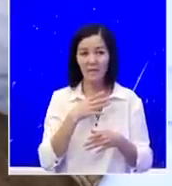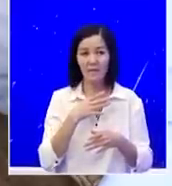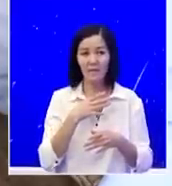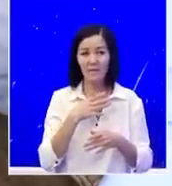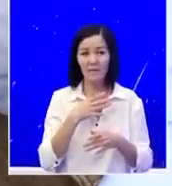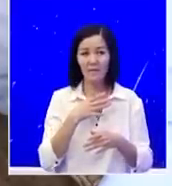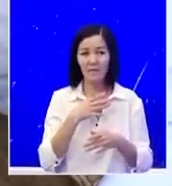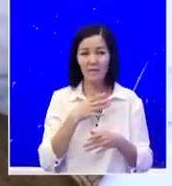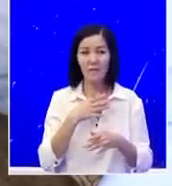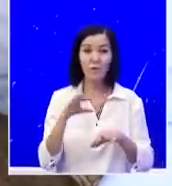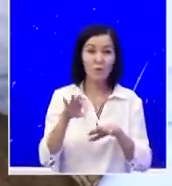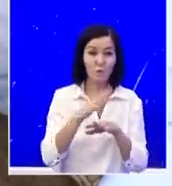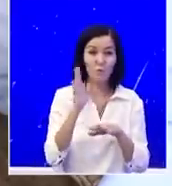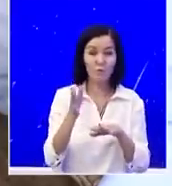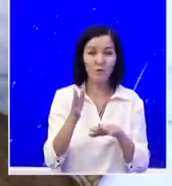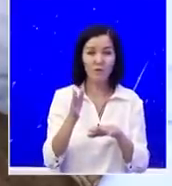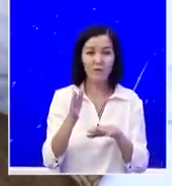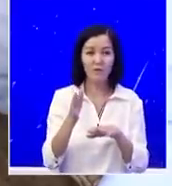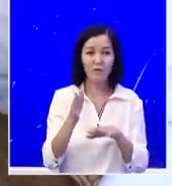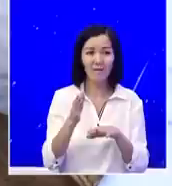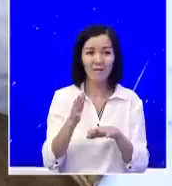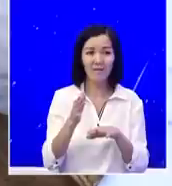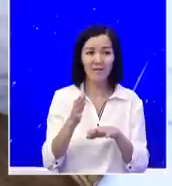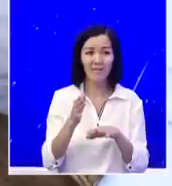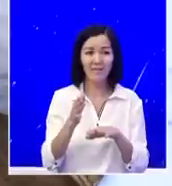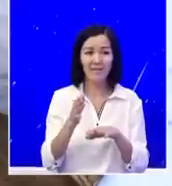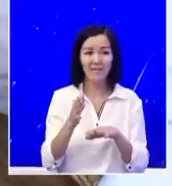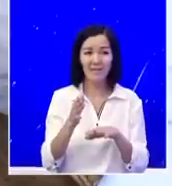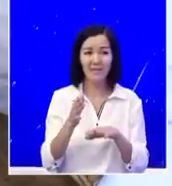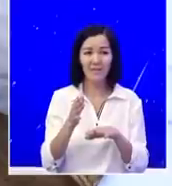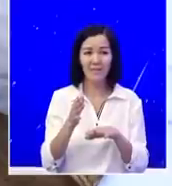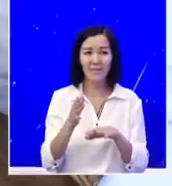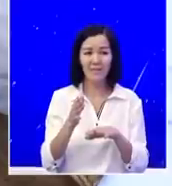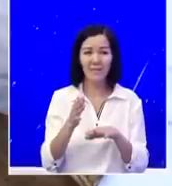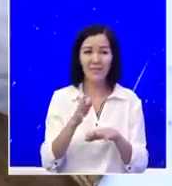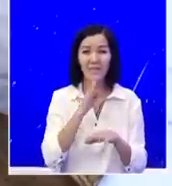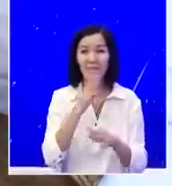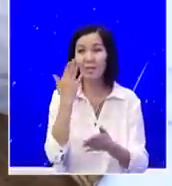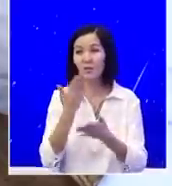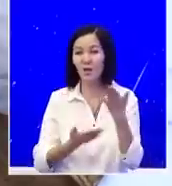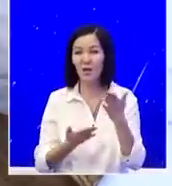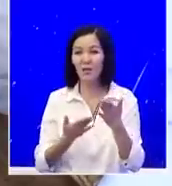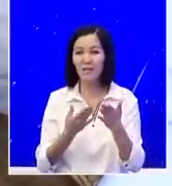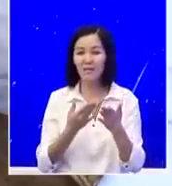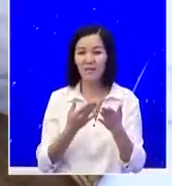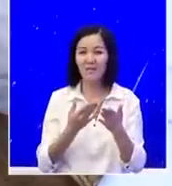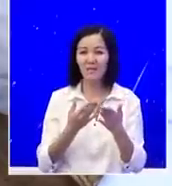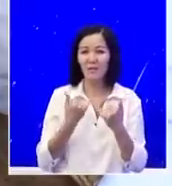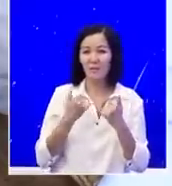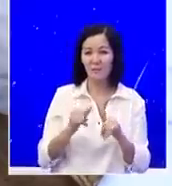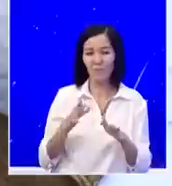айтады. Күйеуге шығасың ба мына жігітке дейді. Сосын енді қыз баладан сөйтіп сұрап тұрған бір қызық қой, күлдім